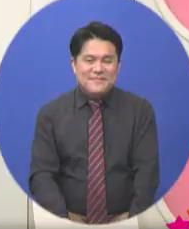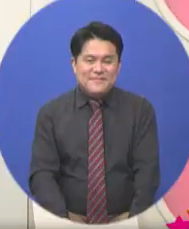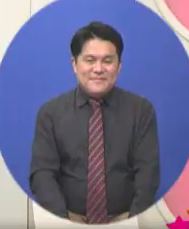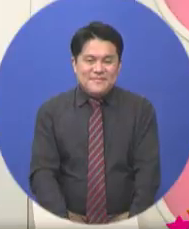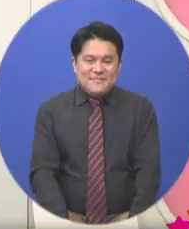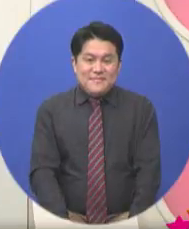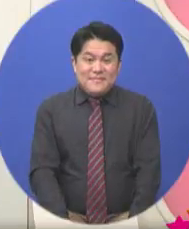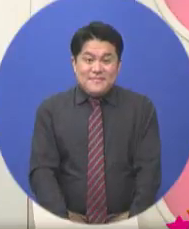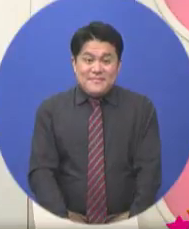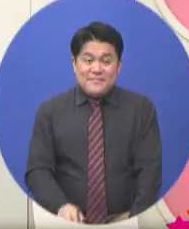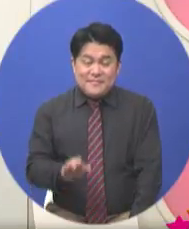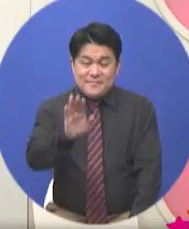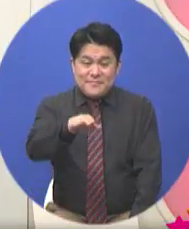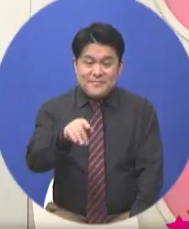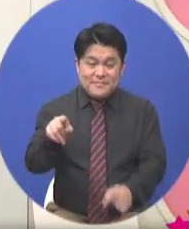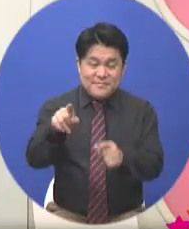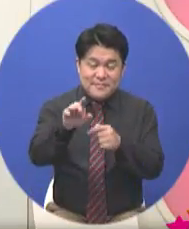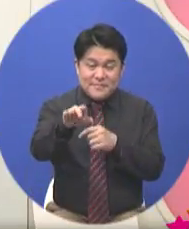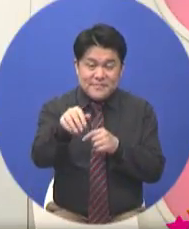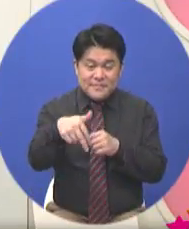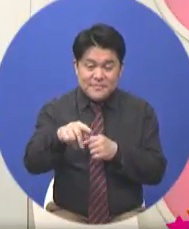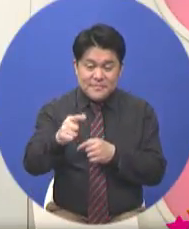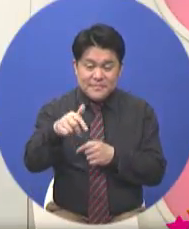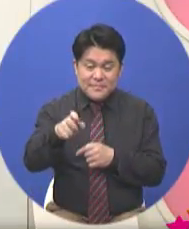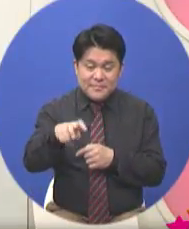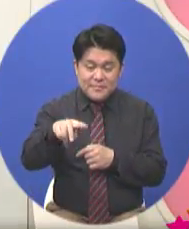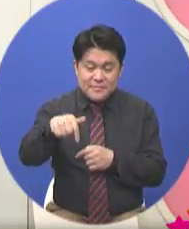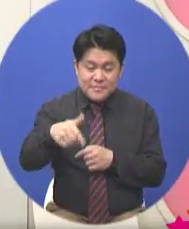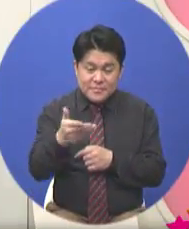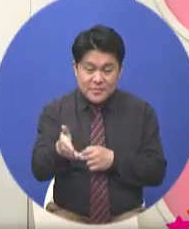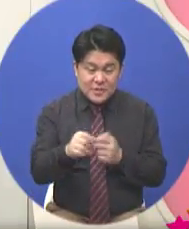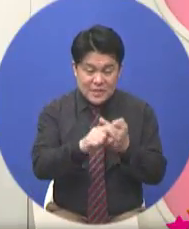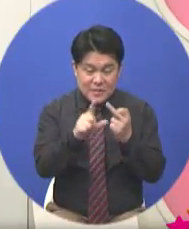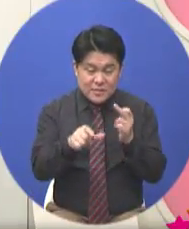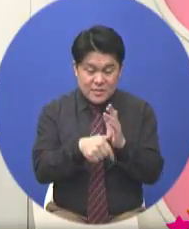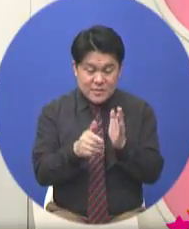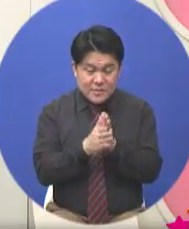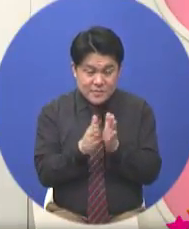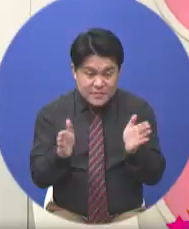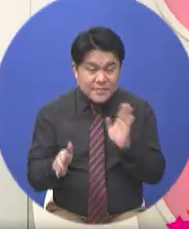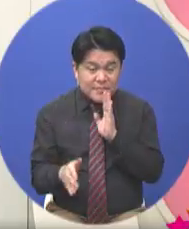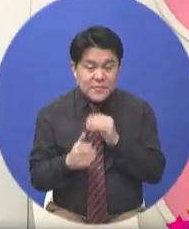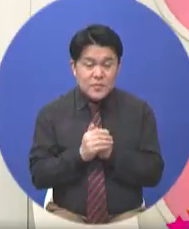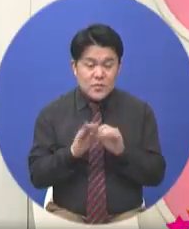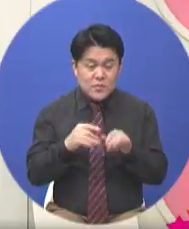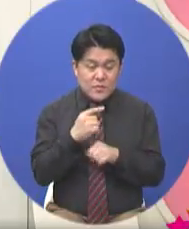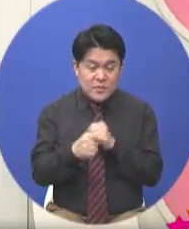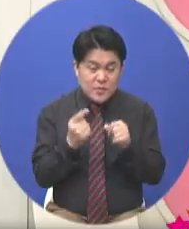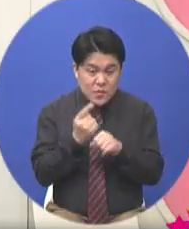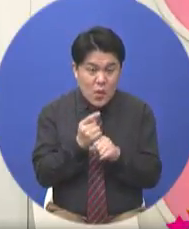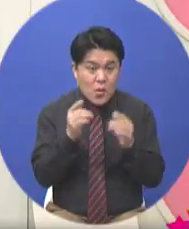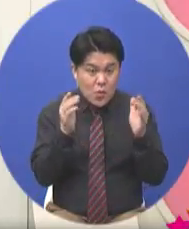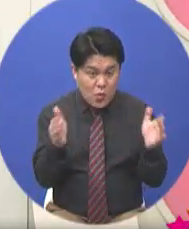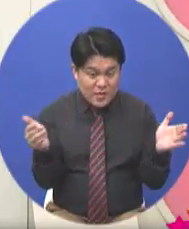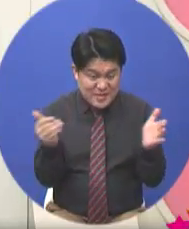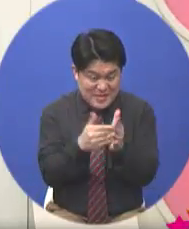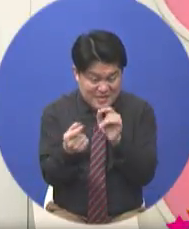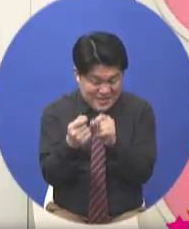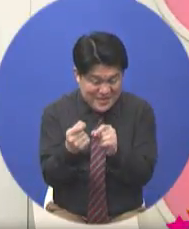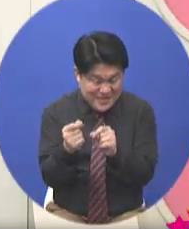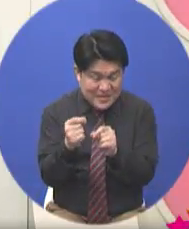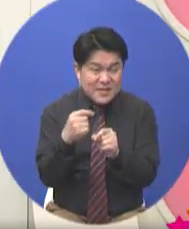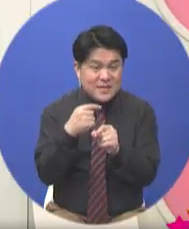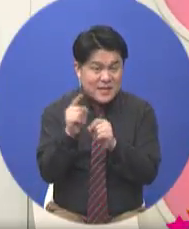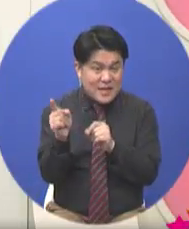그러게요. 전공숙님, 자 네. 이제 12월이에요, 그렇죠? 올 한 네. 해도 다 지나가는